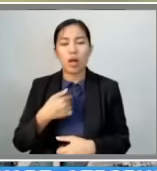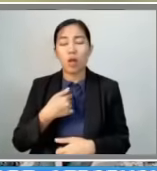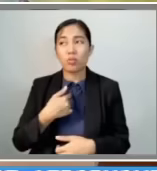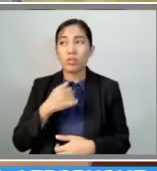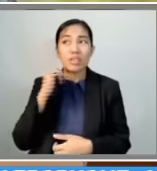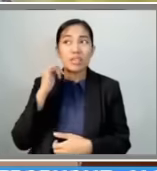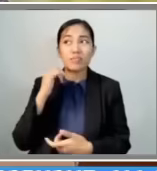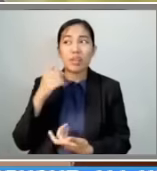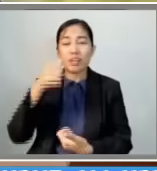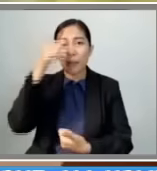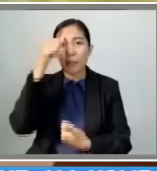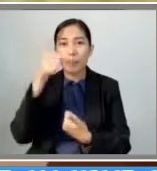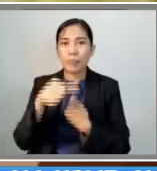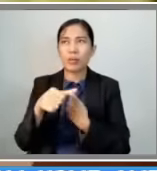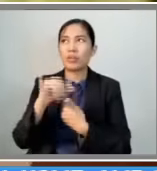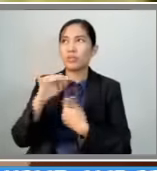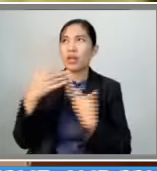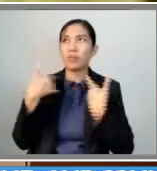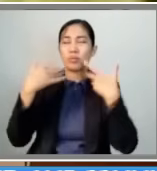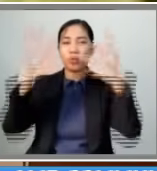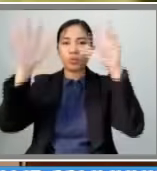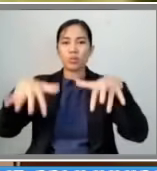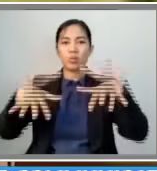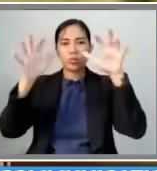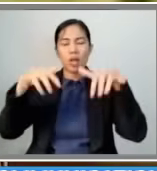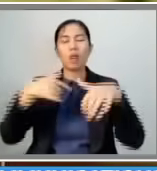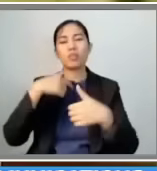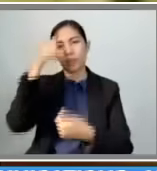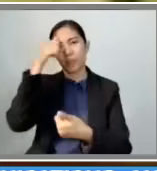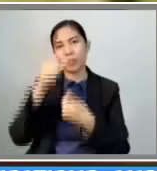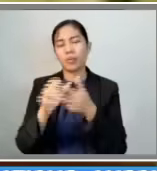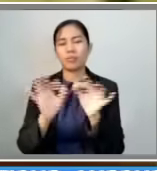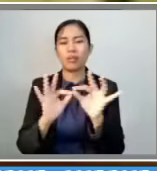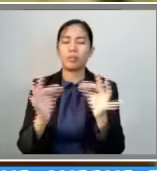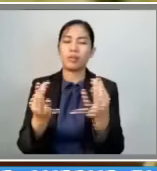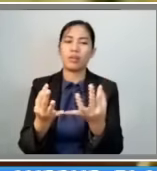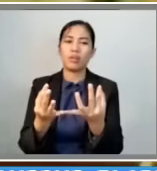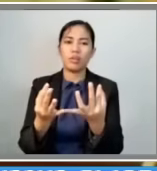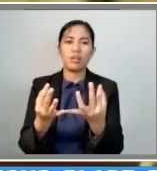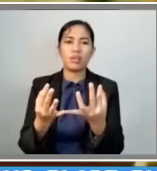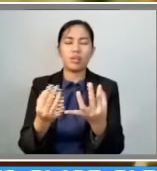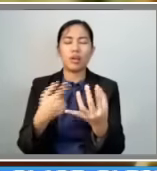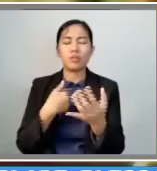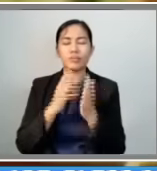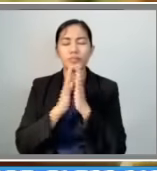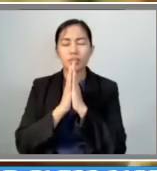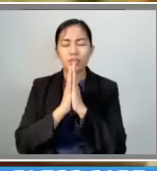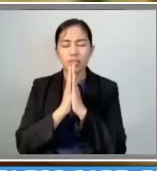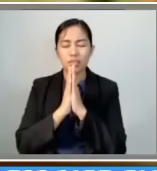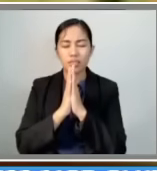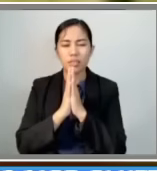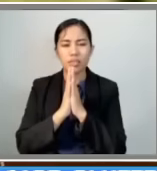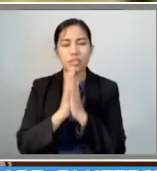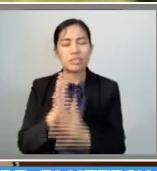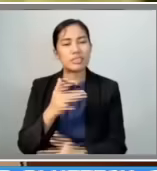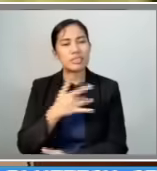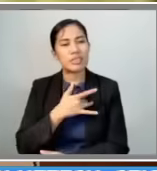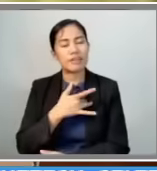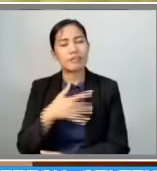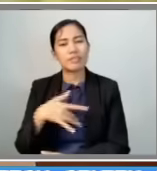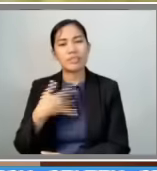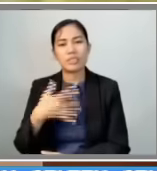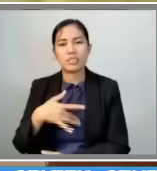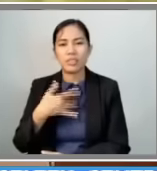na lang kami na parang pag may nangyayaring ganun, parang ang akala ko, parang